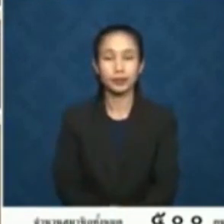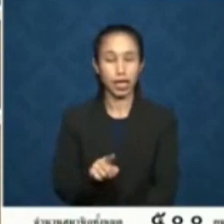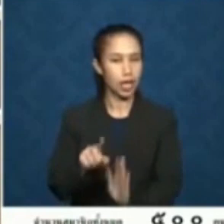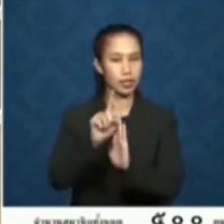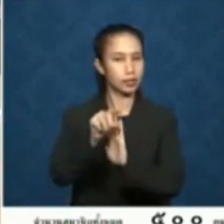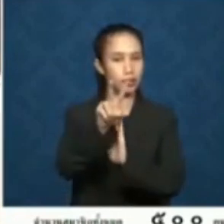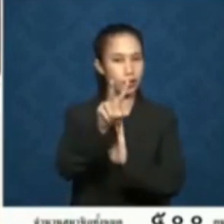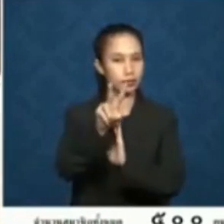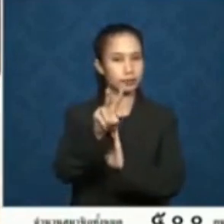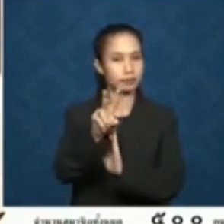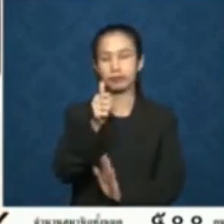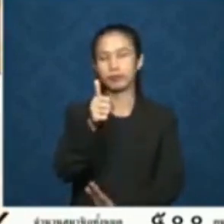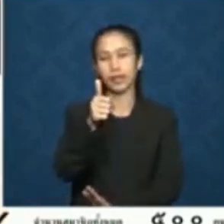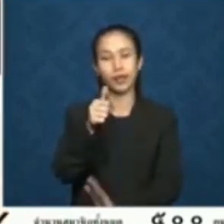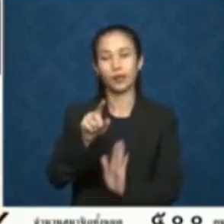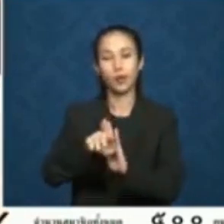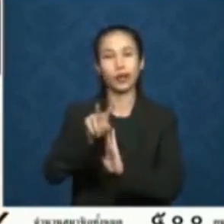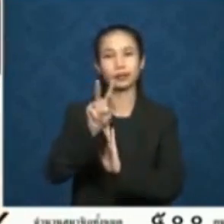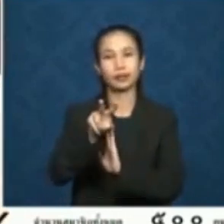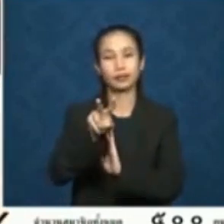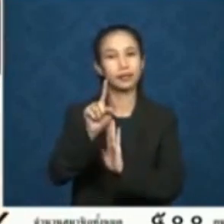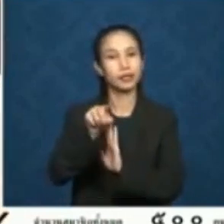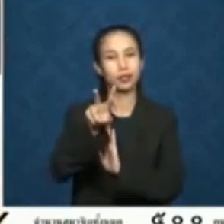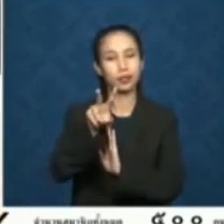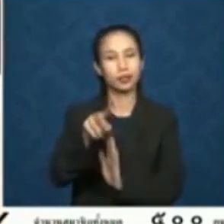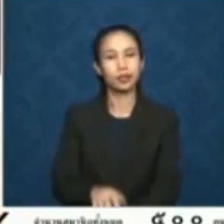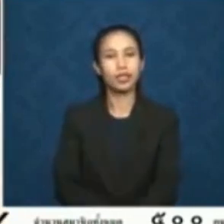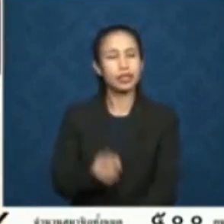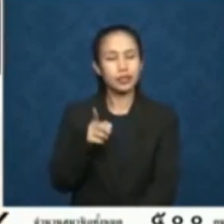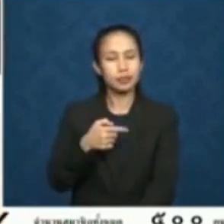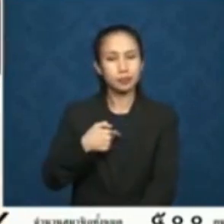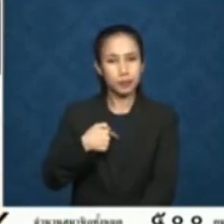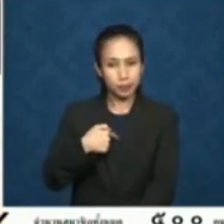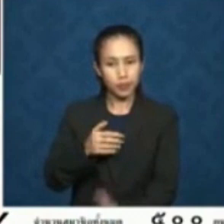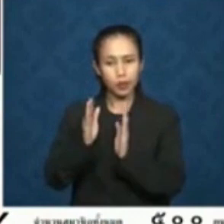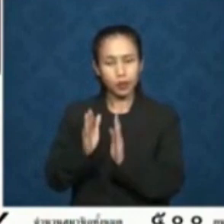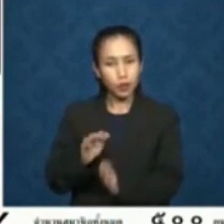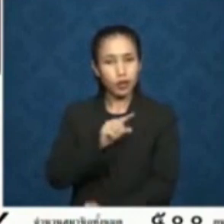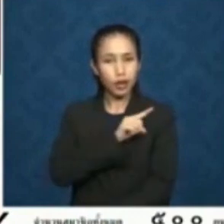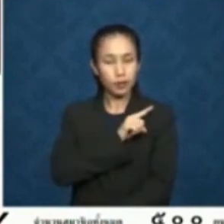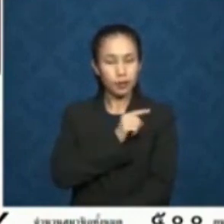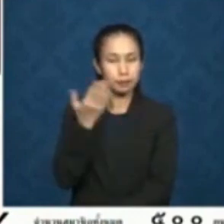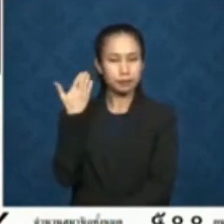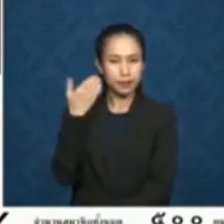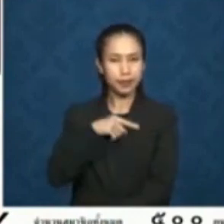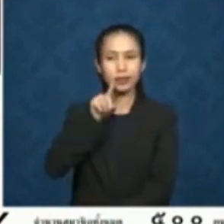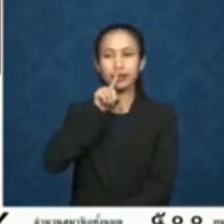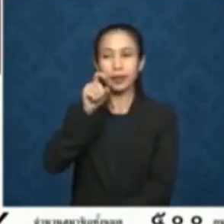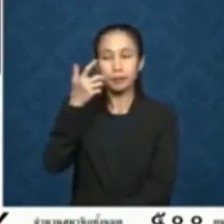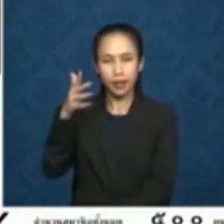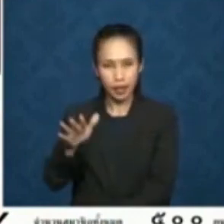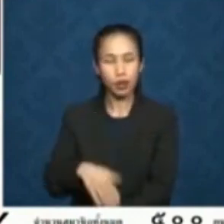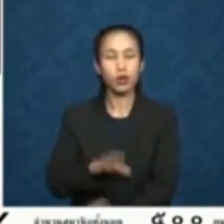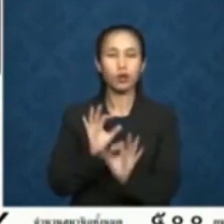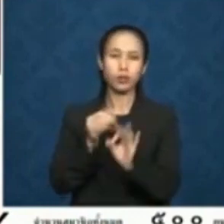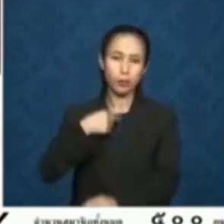านด้วยนะครับ ท่านจับเวลา2นาท ีได้ครับจับได้เลย คืออย่างนี้นะครับทางเ